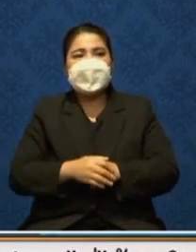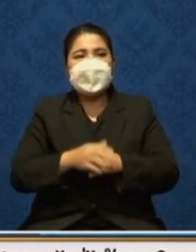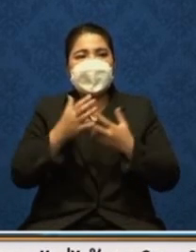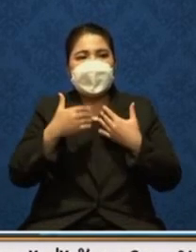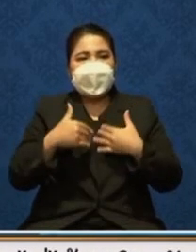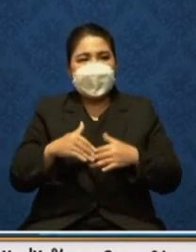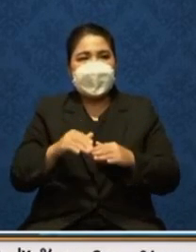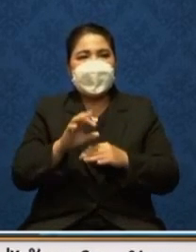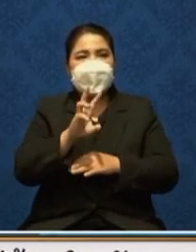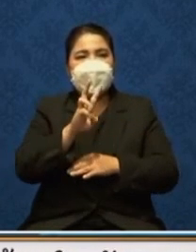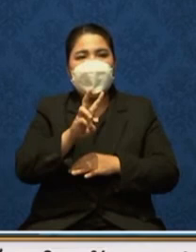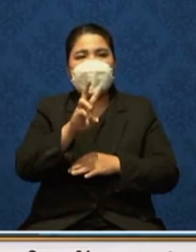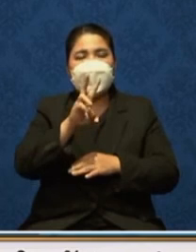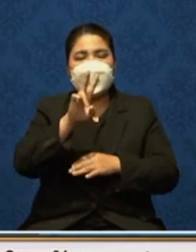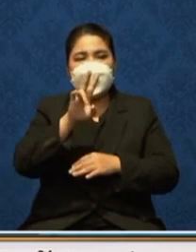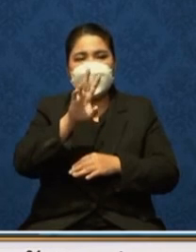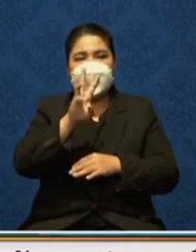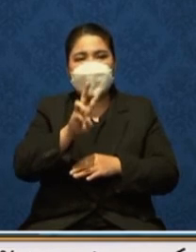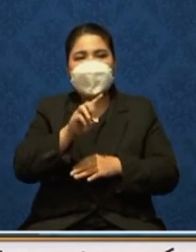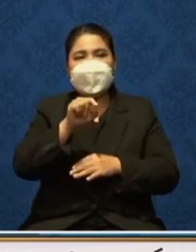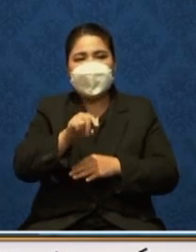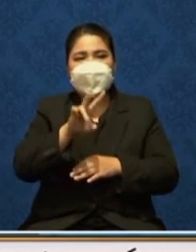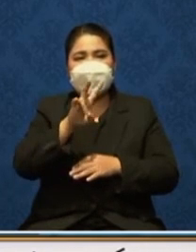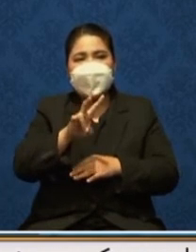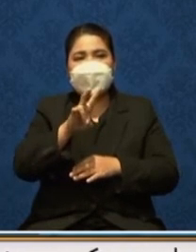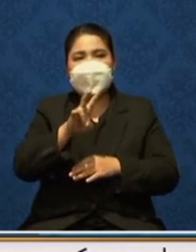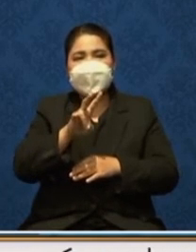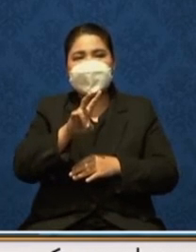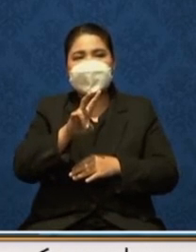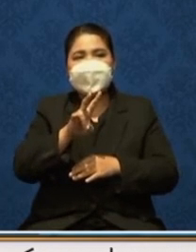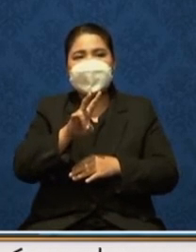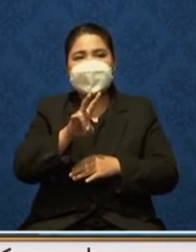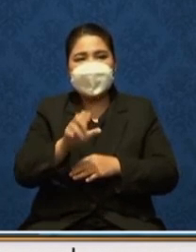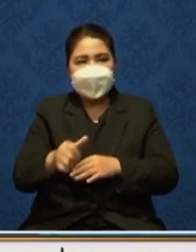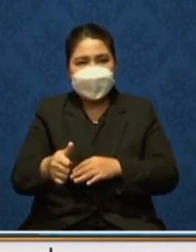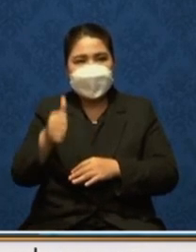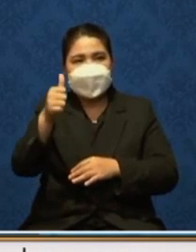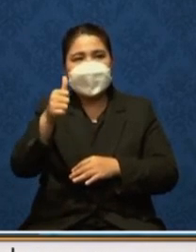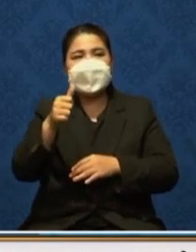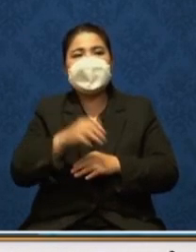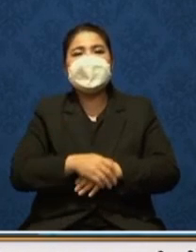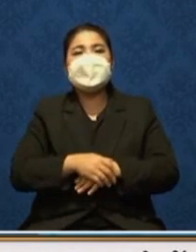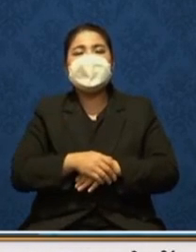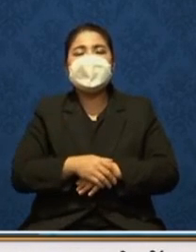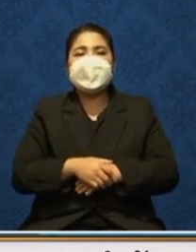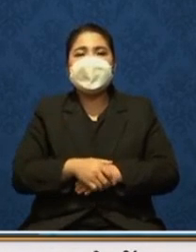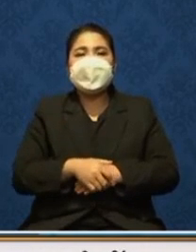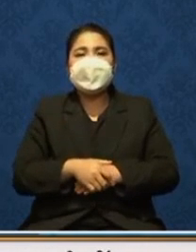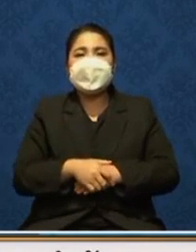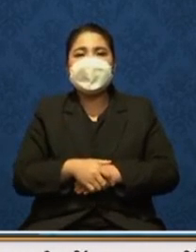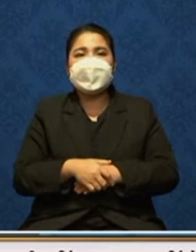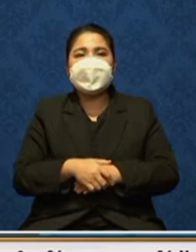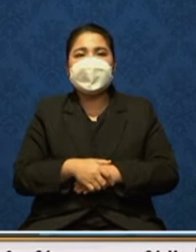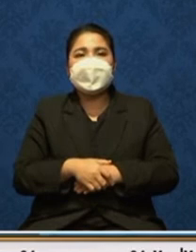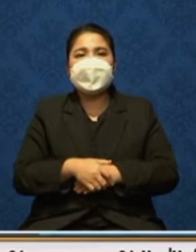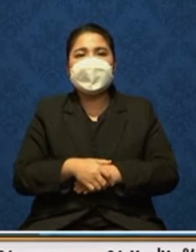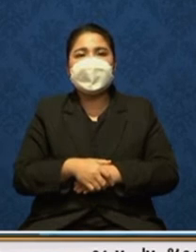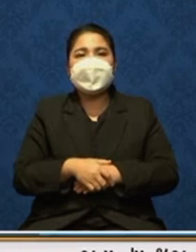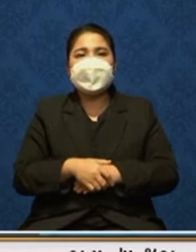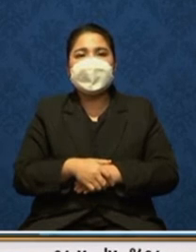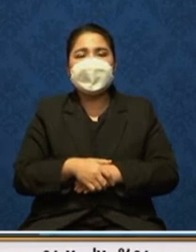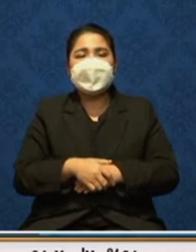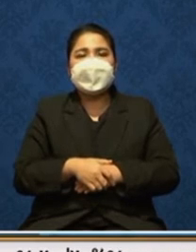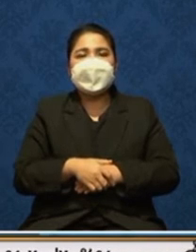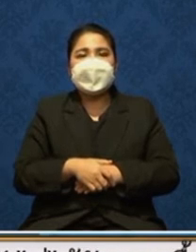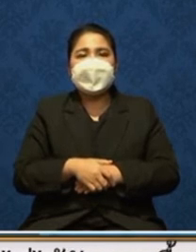ล้านชนะประมูลที่ราคา 6,790,000 บาทผมดูแล้มันเริ่มได้